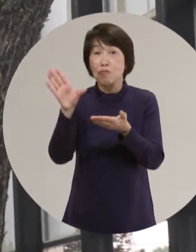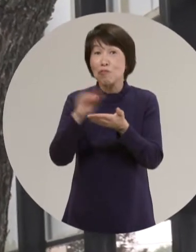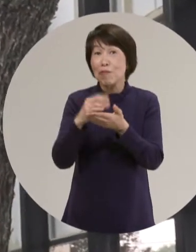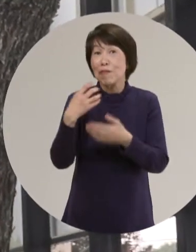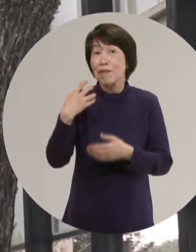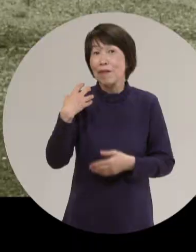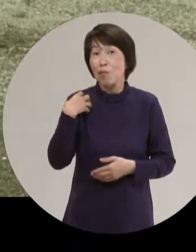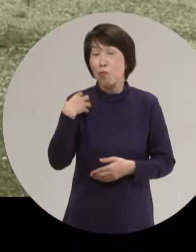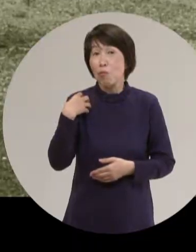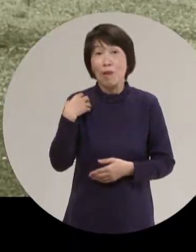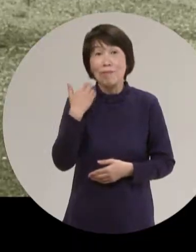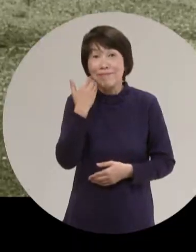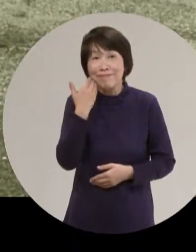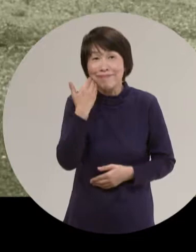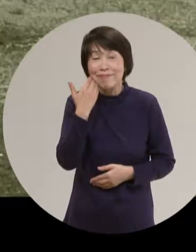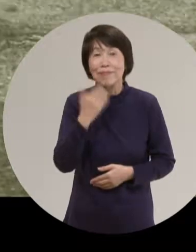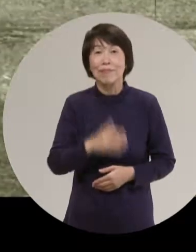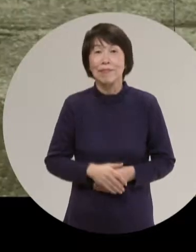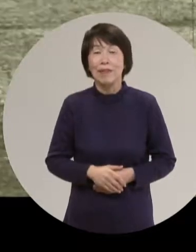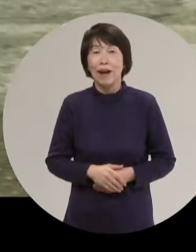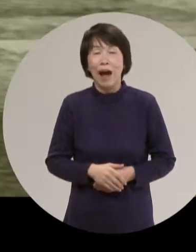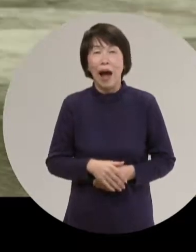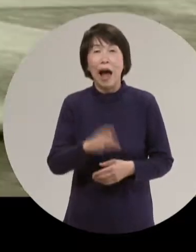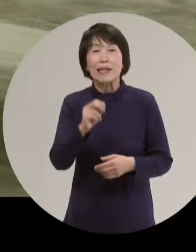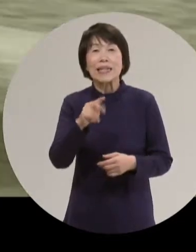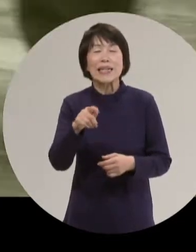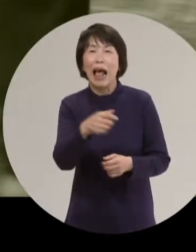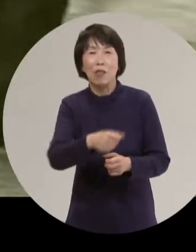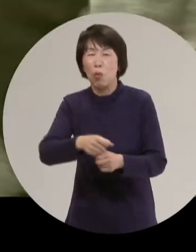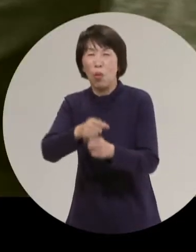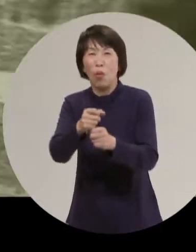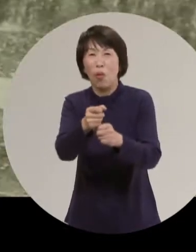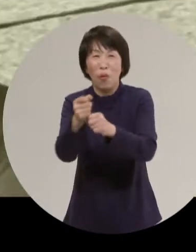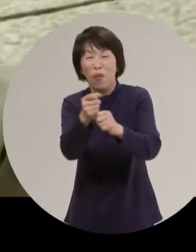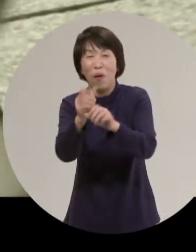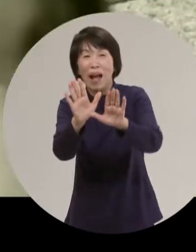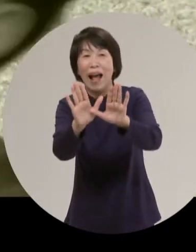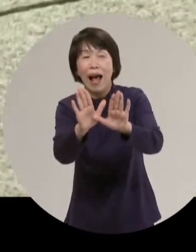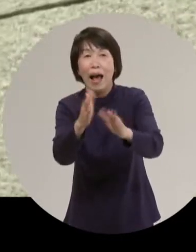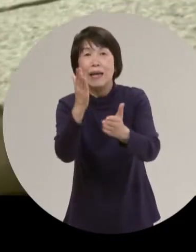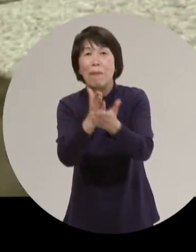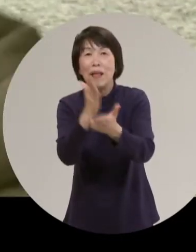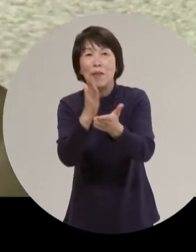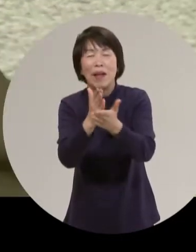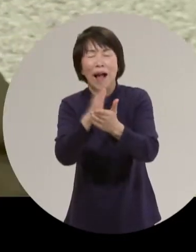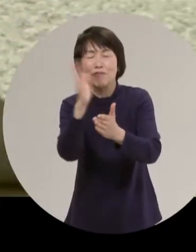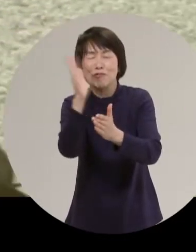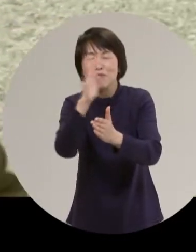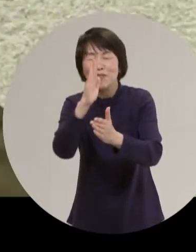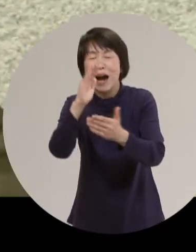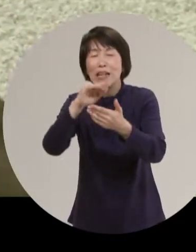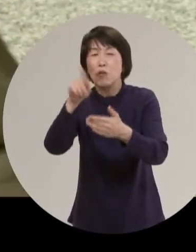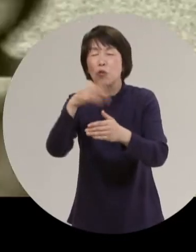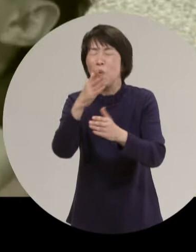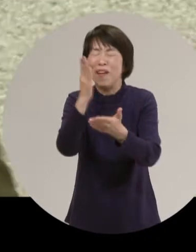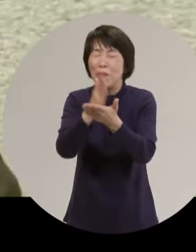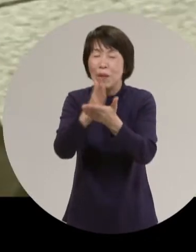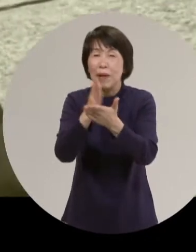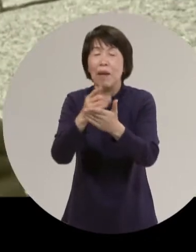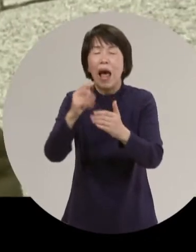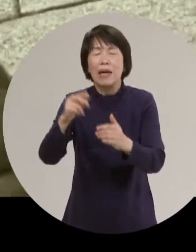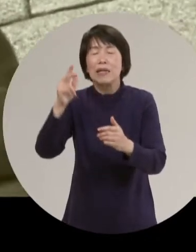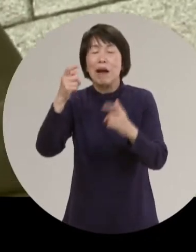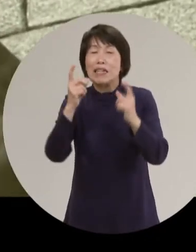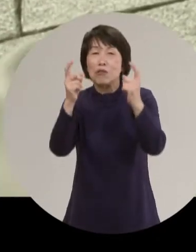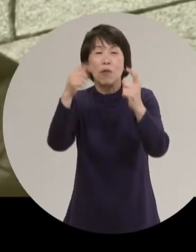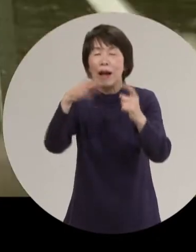は、 いやーききら殿、おやめください、浅野殿、電